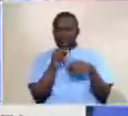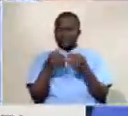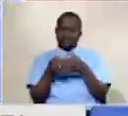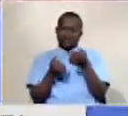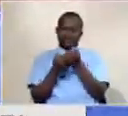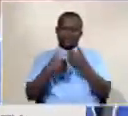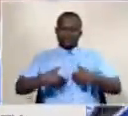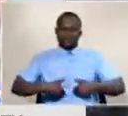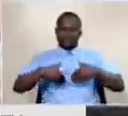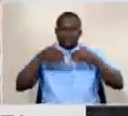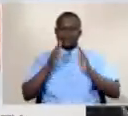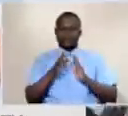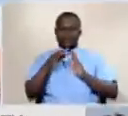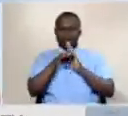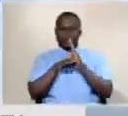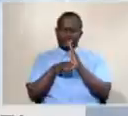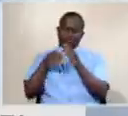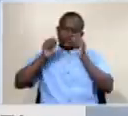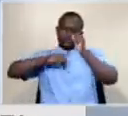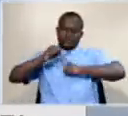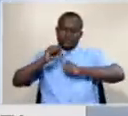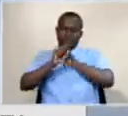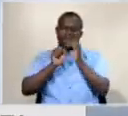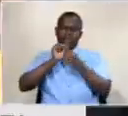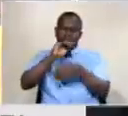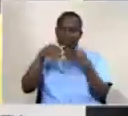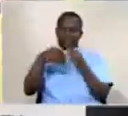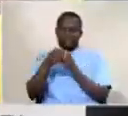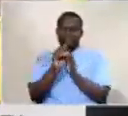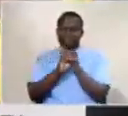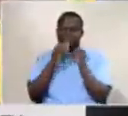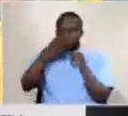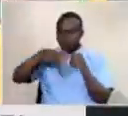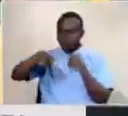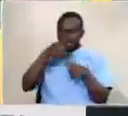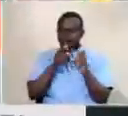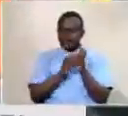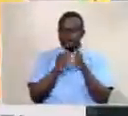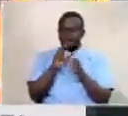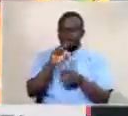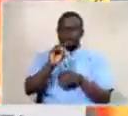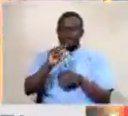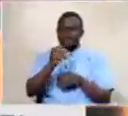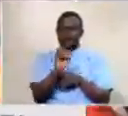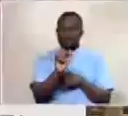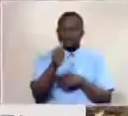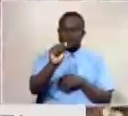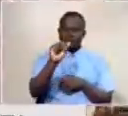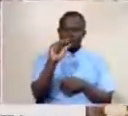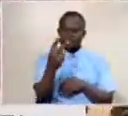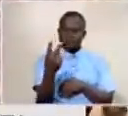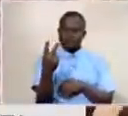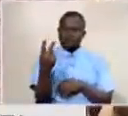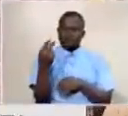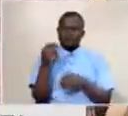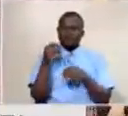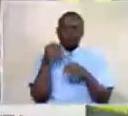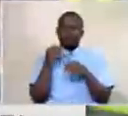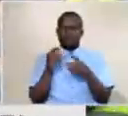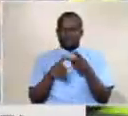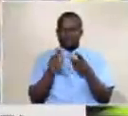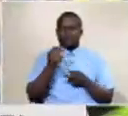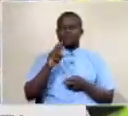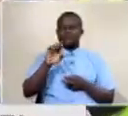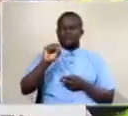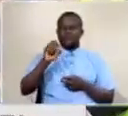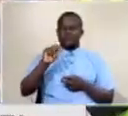gushyigikira urubyiruko iyi gahunda y'amarushanwa iri mu mirenge yose mu karere ka Muhanga ariko umurenge wa Rongi ubaye wa kabiri ukabukurikira wa Nyarusange mu